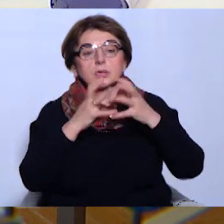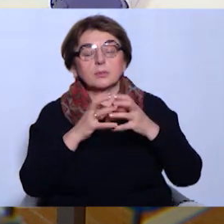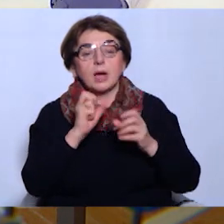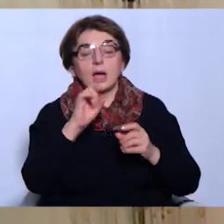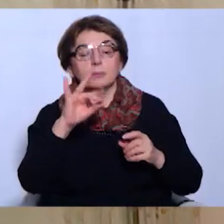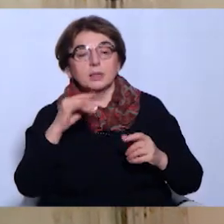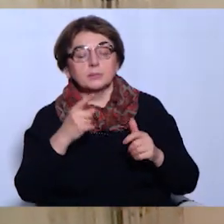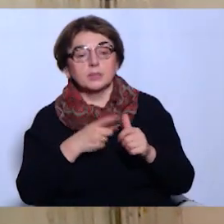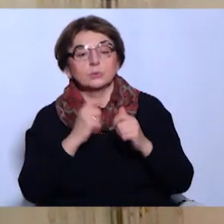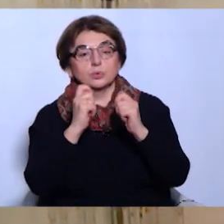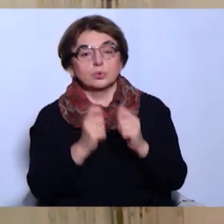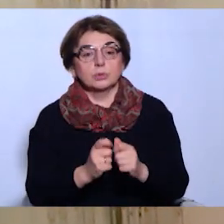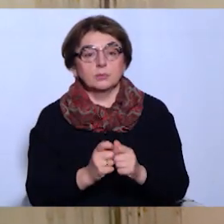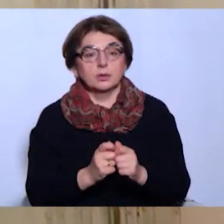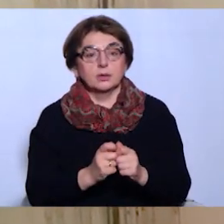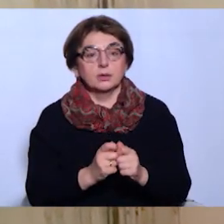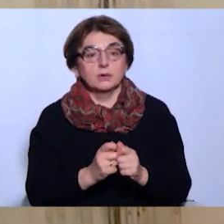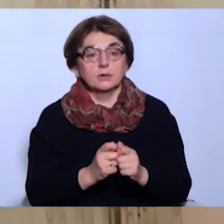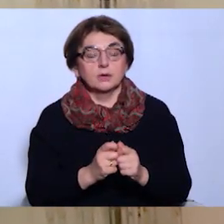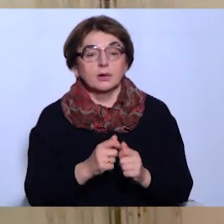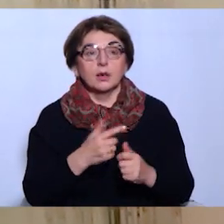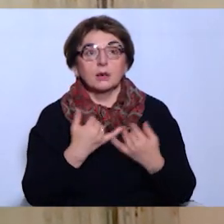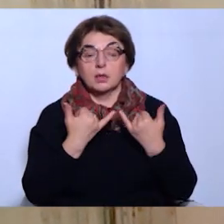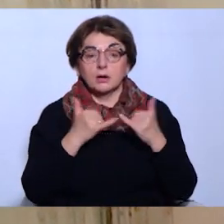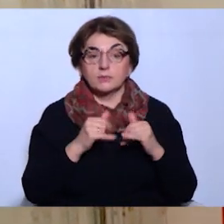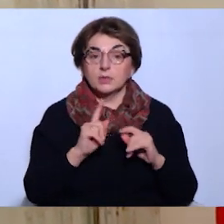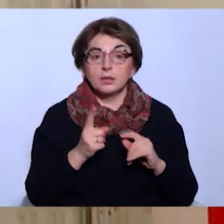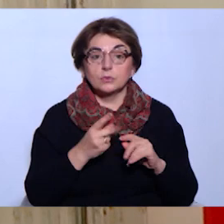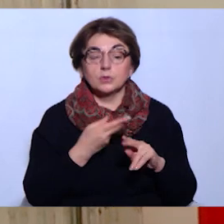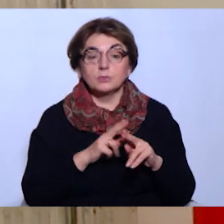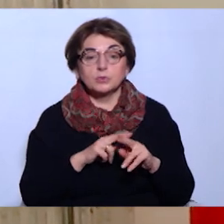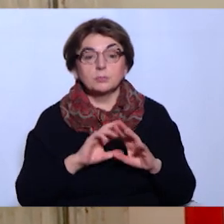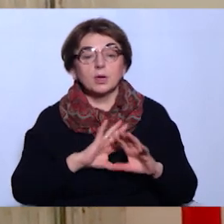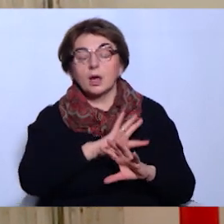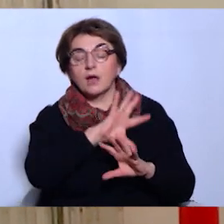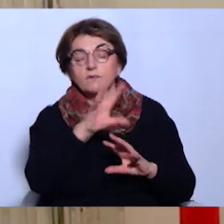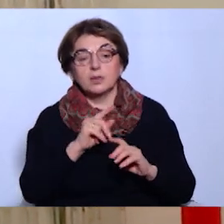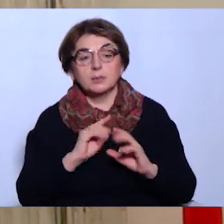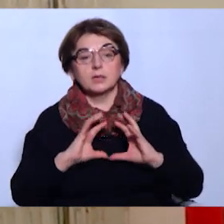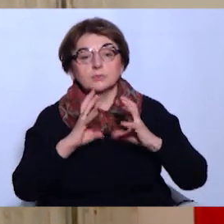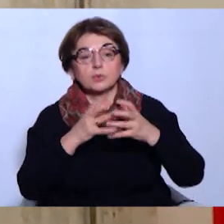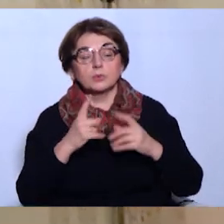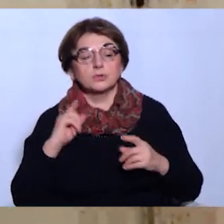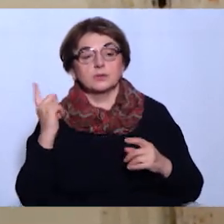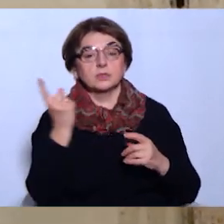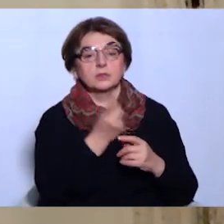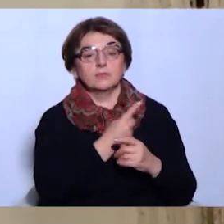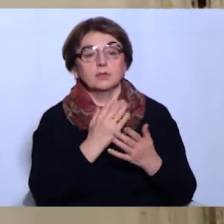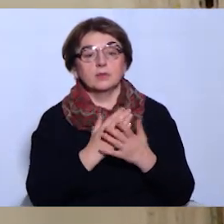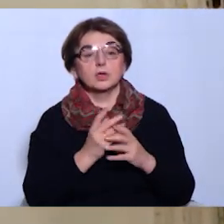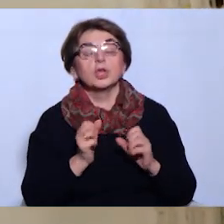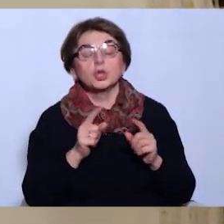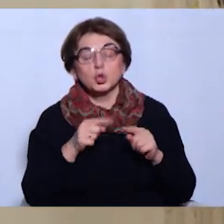მოიხსენიებენ. ალბათ არც გაგკვირვებია რატომ, რადგანაც ყველაფერი სამყაროში, რაც ჩვენს ირგვლივ არსებობს, შედგება სწორედ